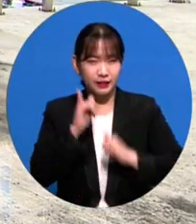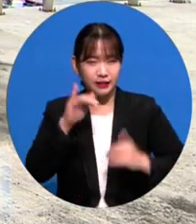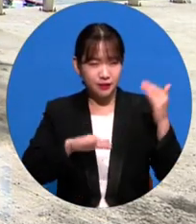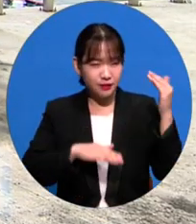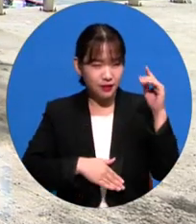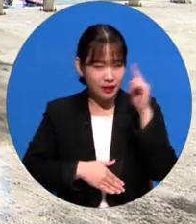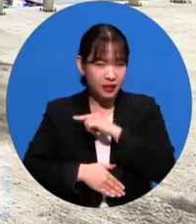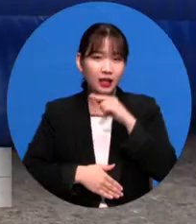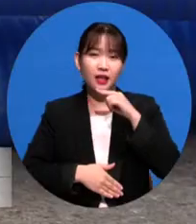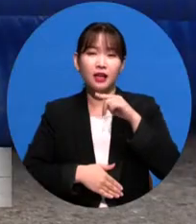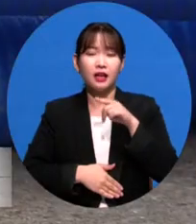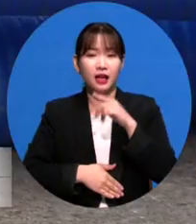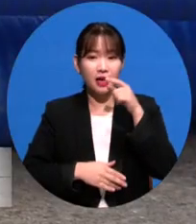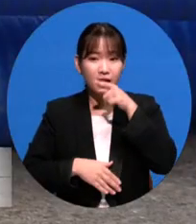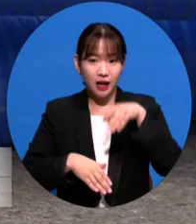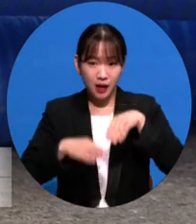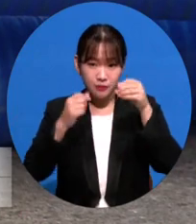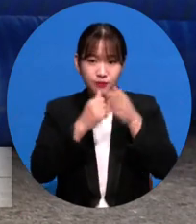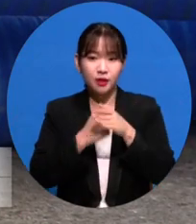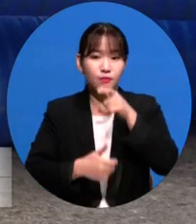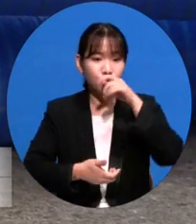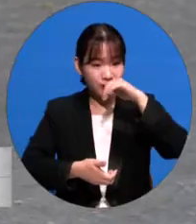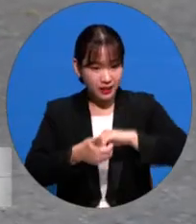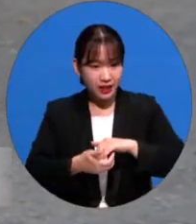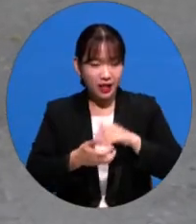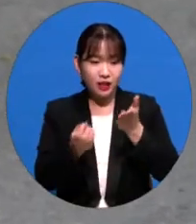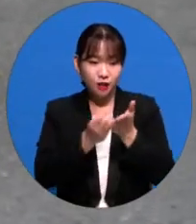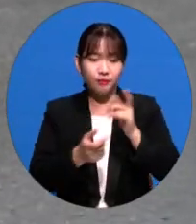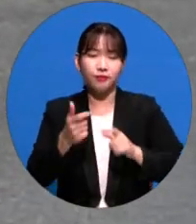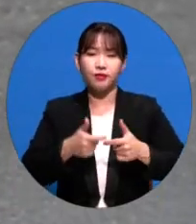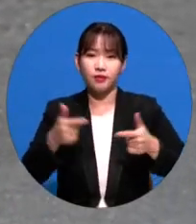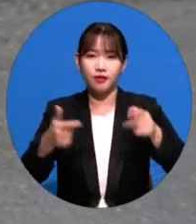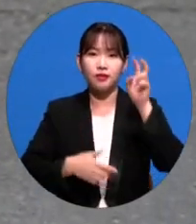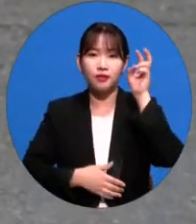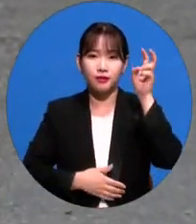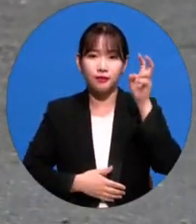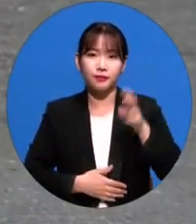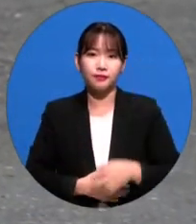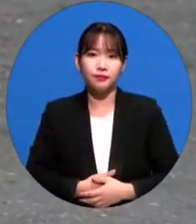제한급수에 들어가는 섬마을은 더욱 늘어날 것으로 보입니다. MBC 뉴스 양정은입니다.